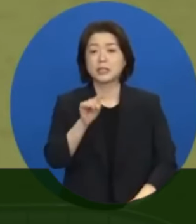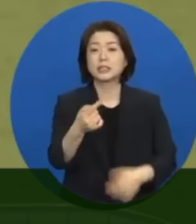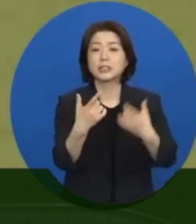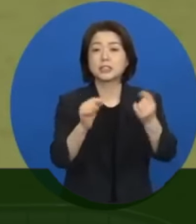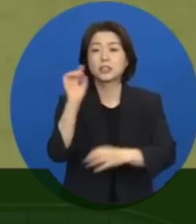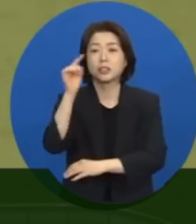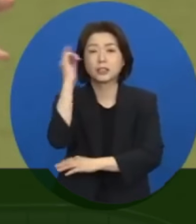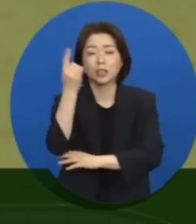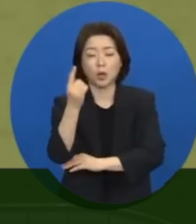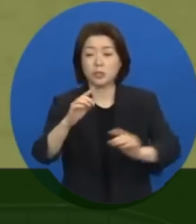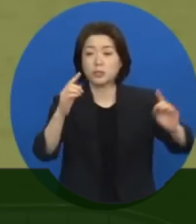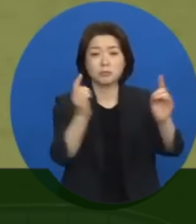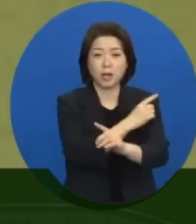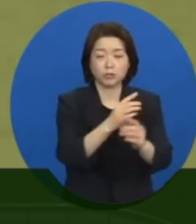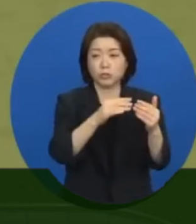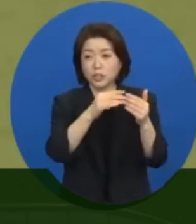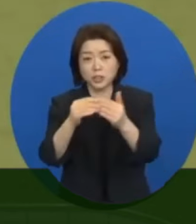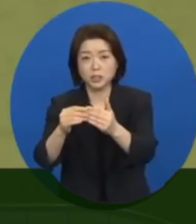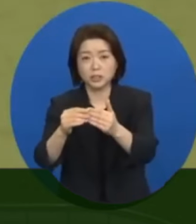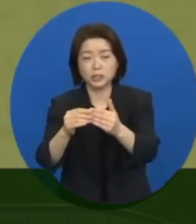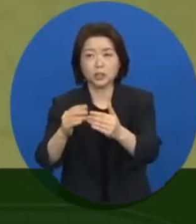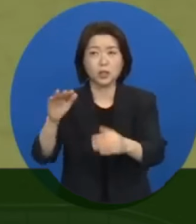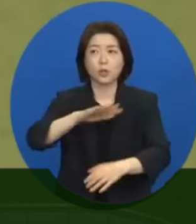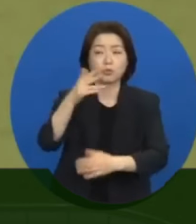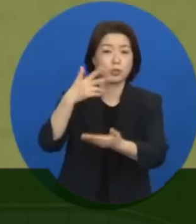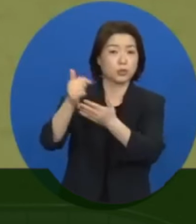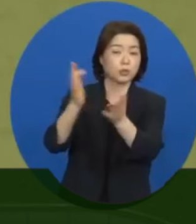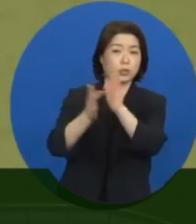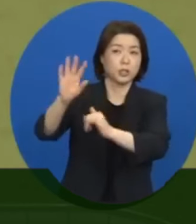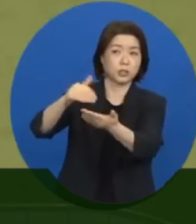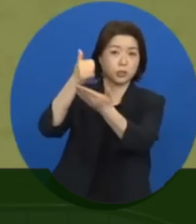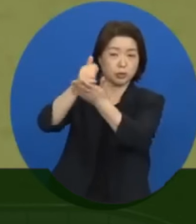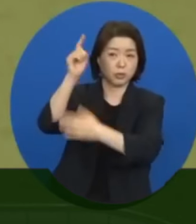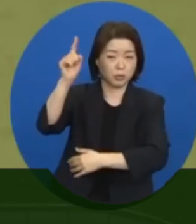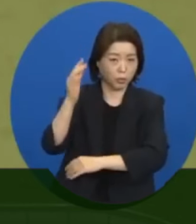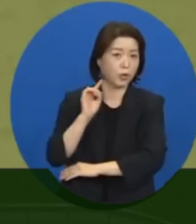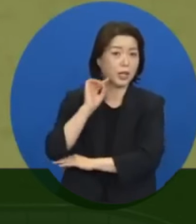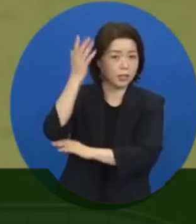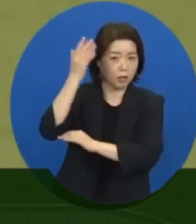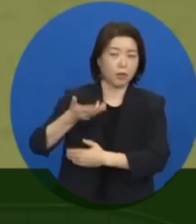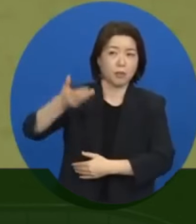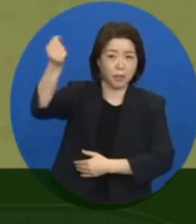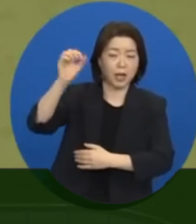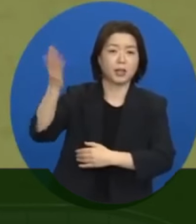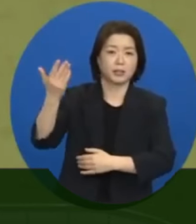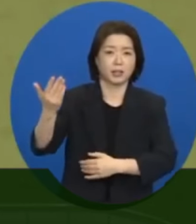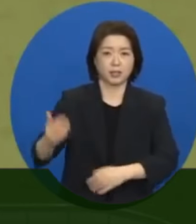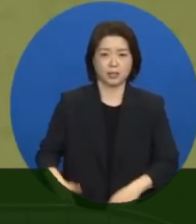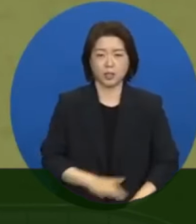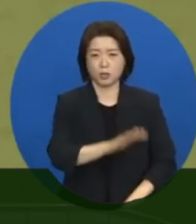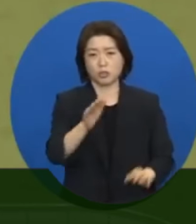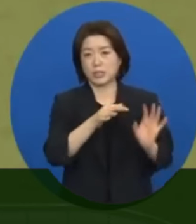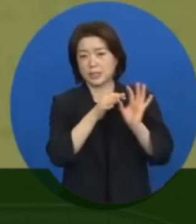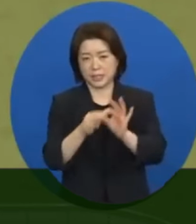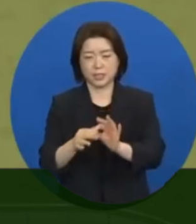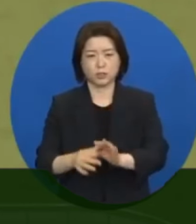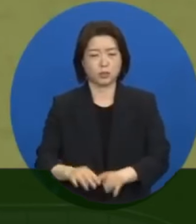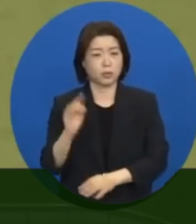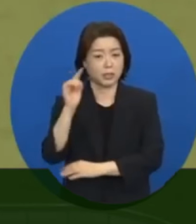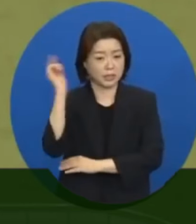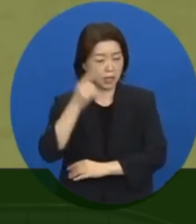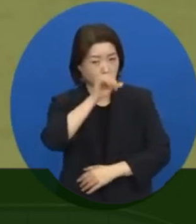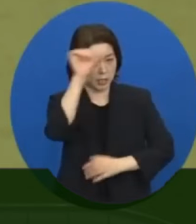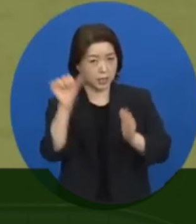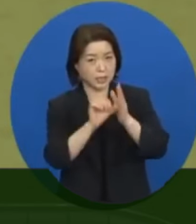바꾸신 이하신 우리 주 예수 그리스도가 영광을 받으셔야 한다는 사실입니다 우 계속해서 다윗의 인생을